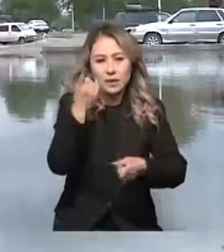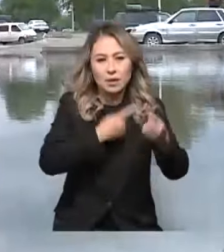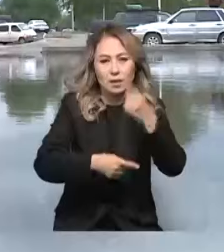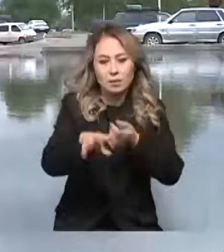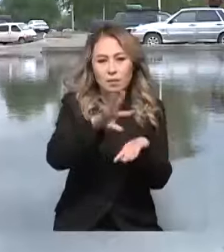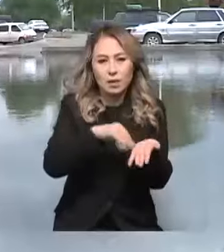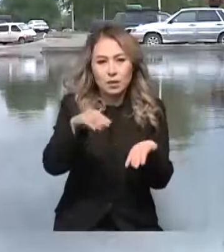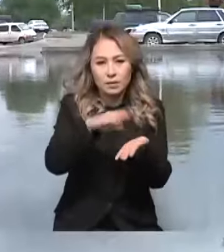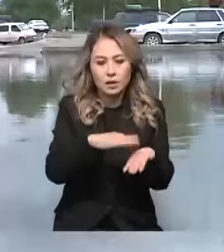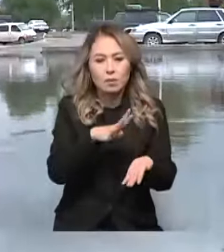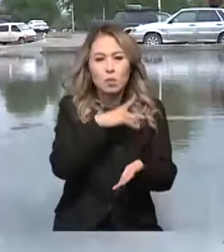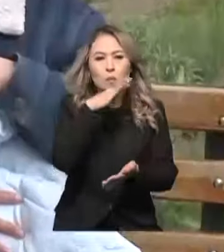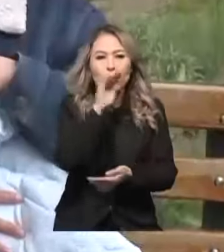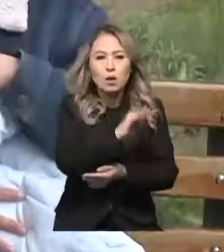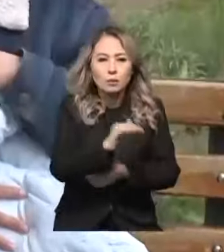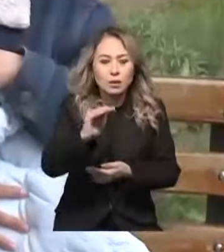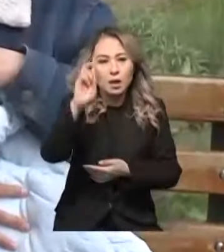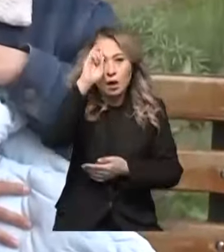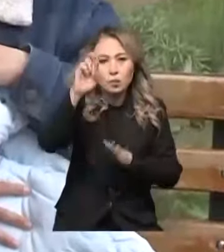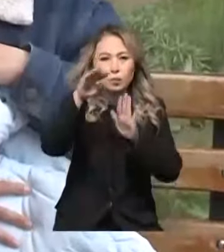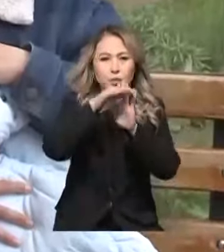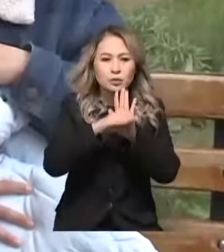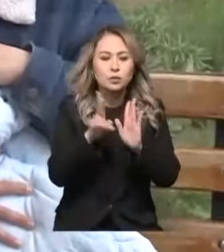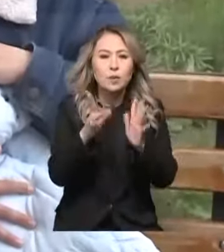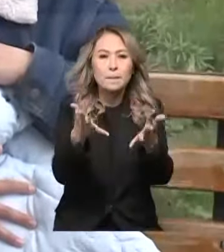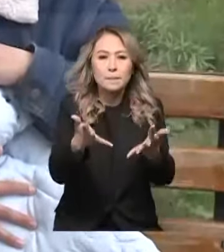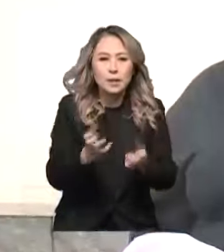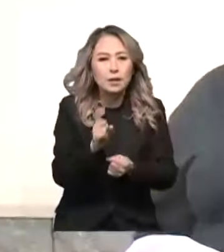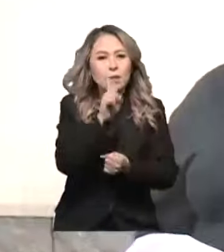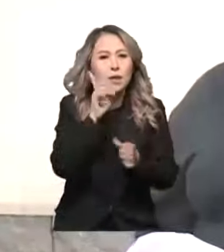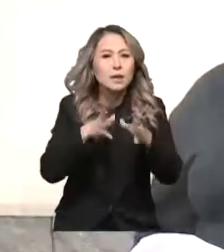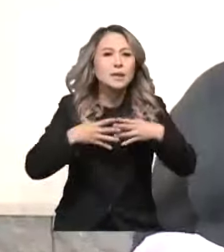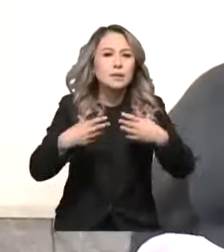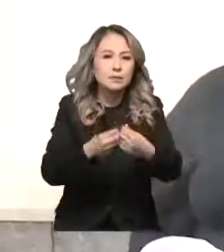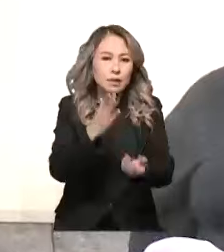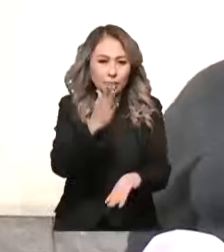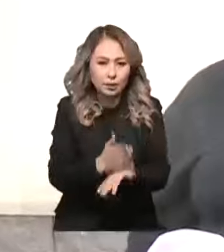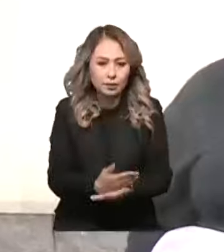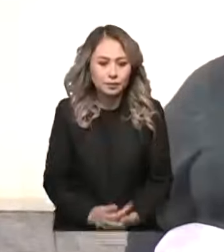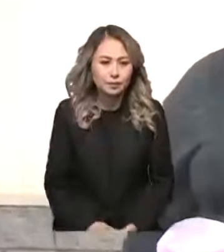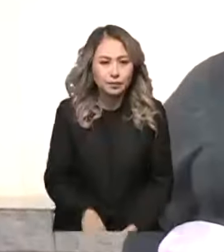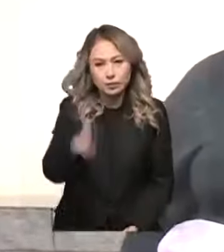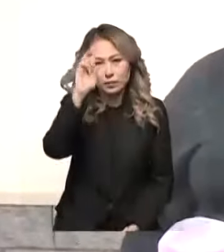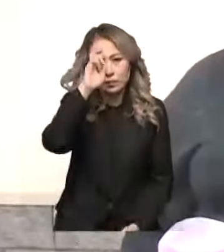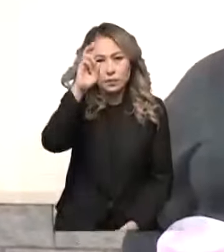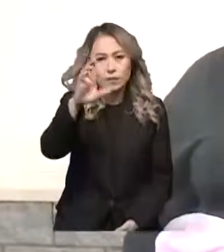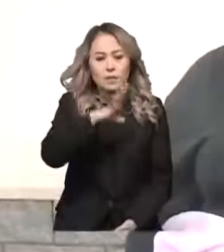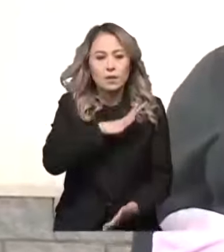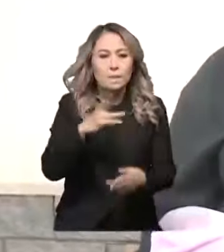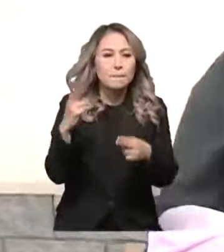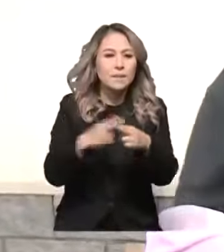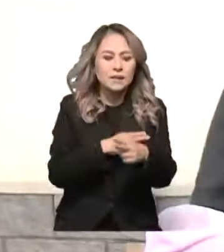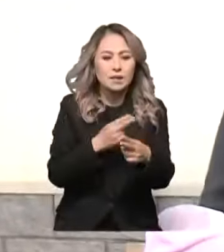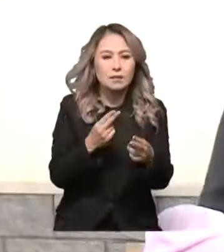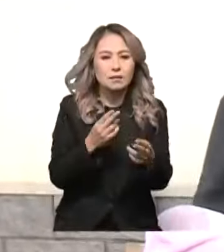көп балалы және мемлекеттік бағдарламамен үй алған жас отбасылар да бар. Үкіметтің бағдарламасымен 5 права выкупа